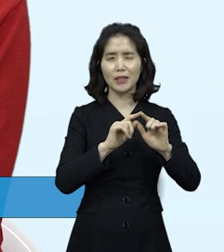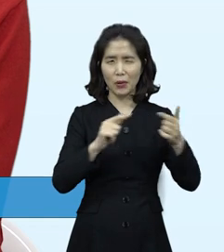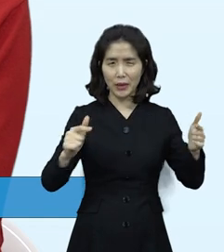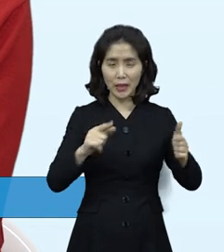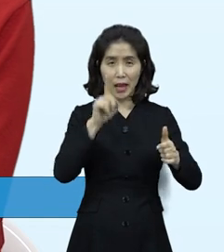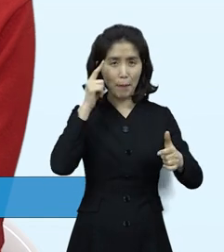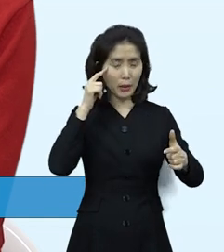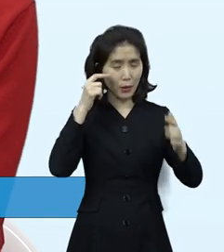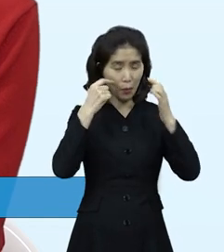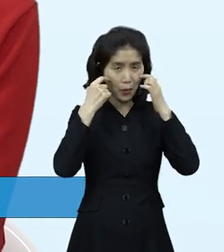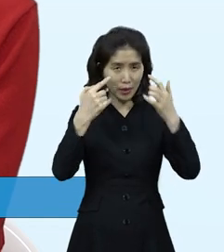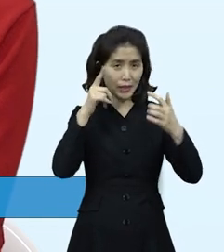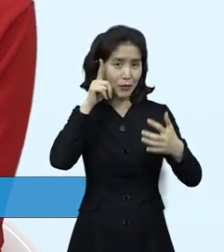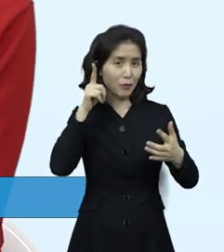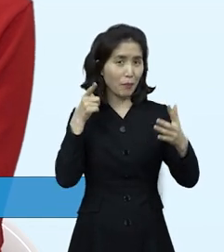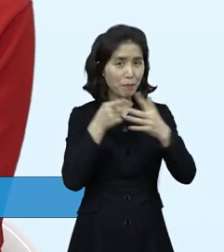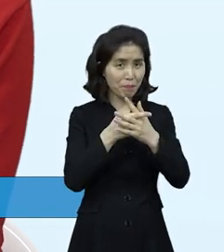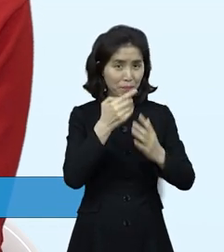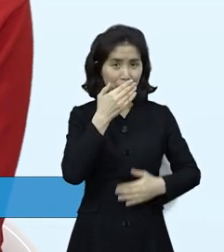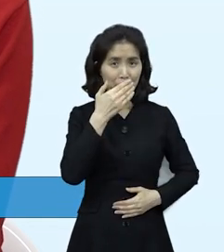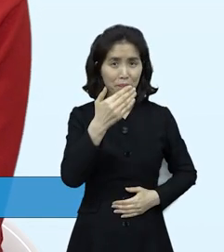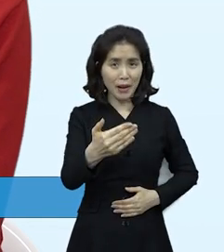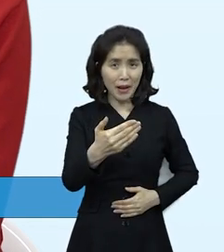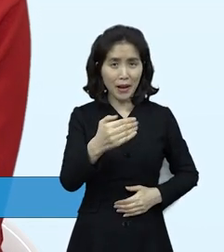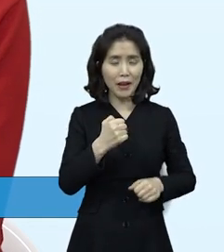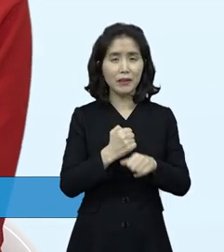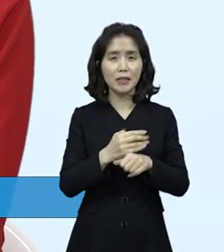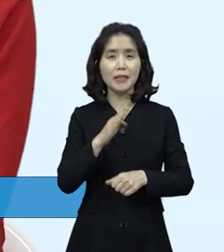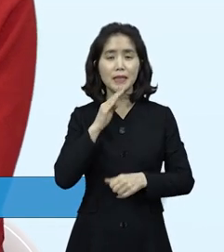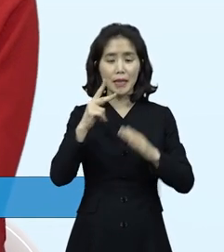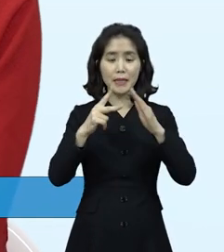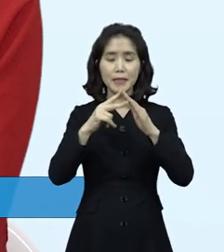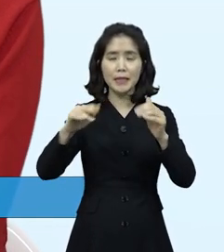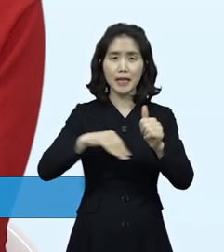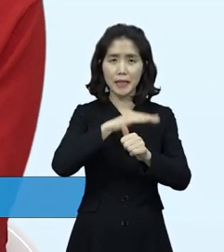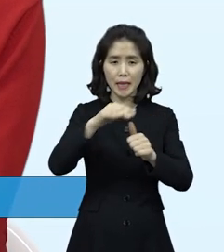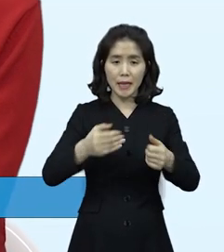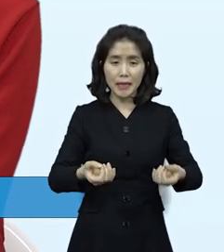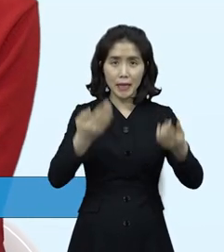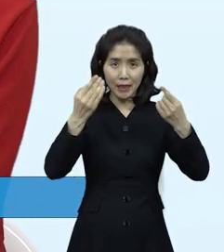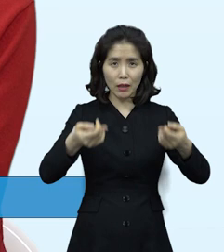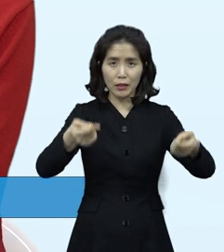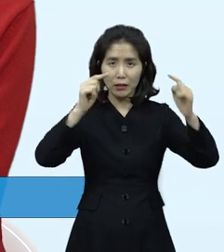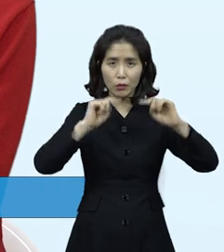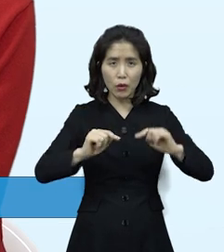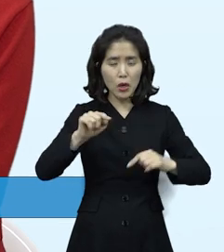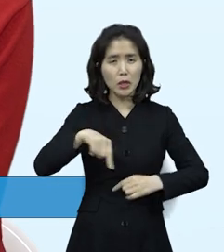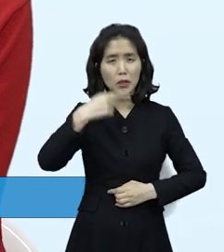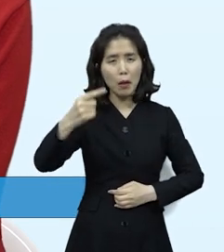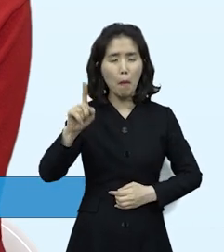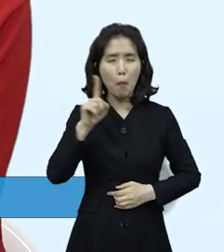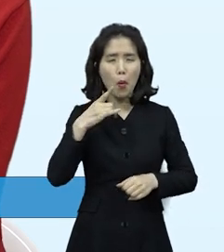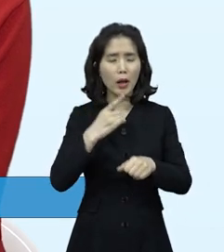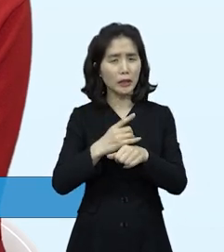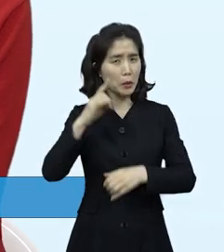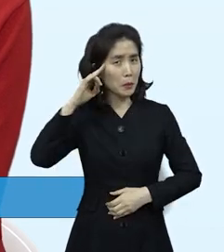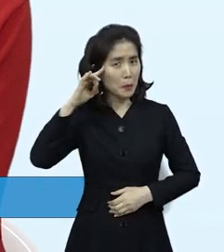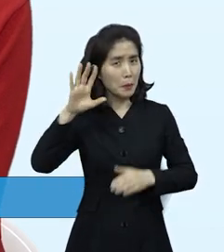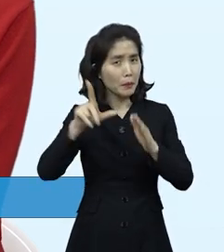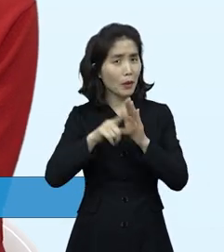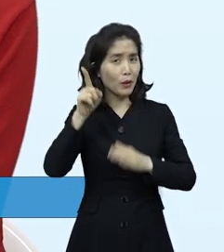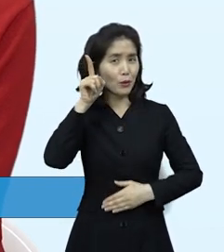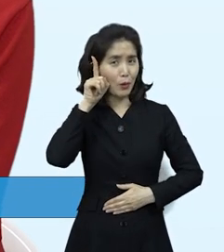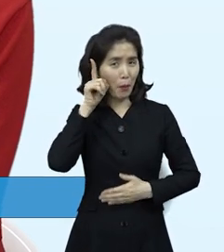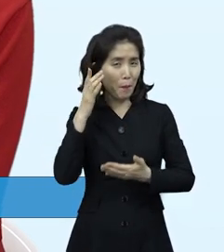병원 등의 정보와 행사 일정 등을 한눈에 확인하실 수 있습니다. 실제로 킨텍스 행사 참가 후